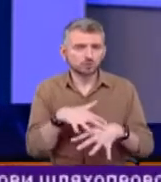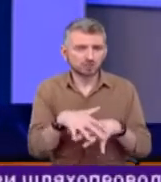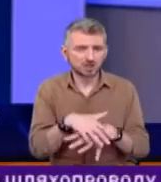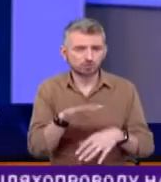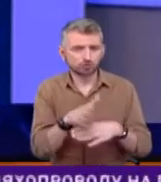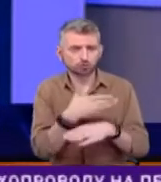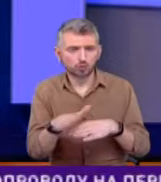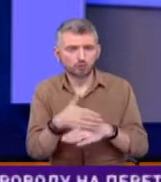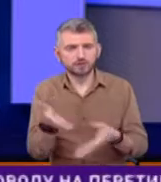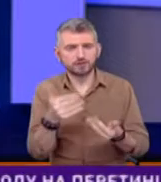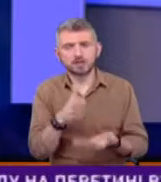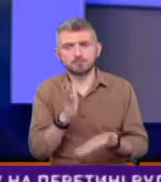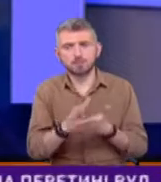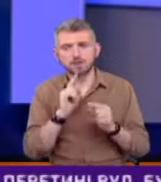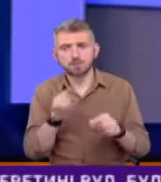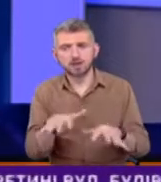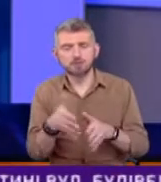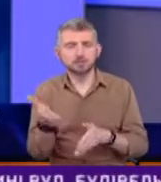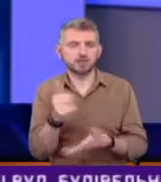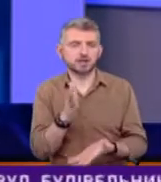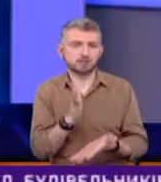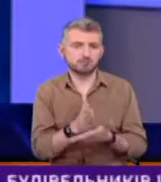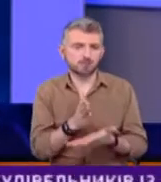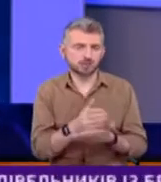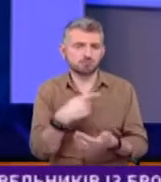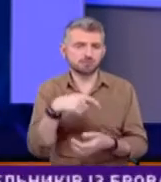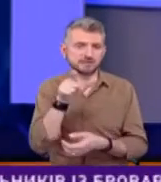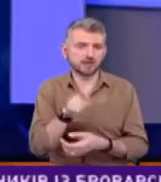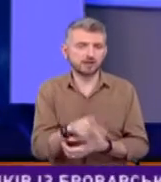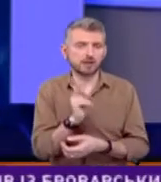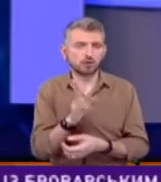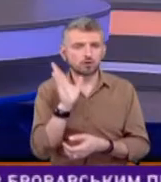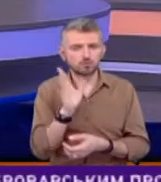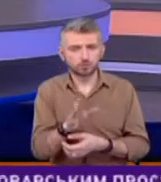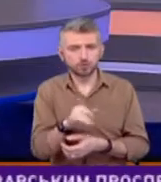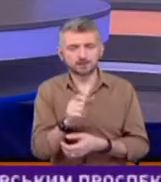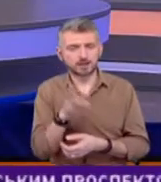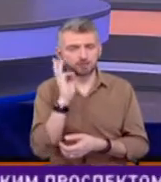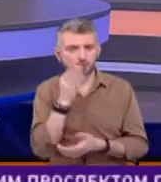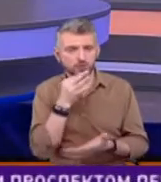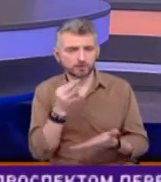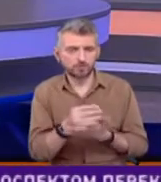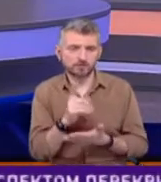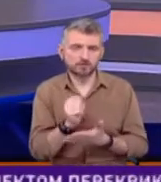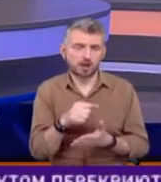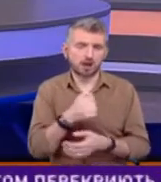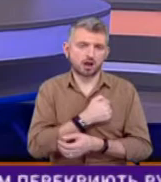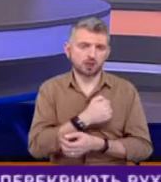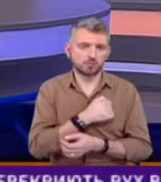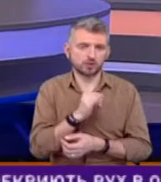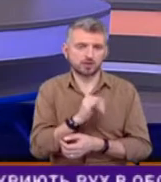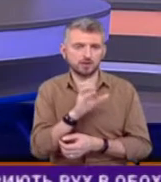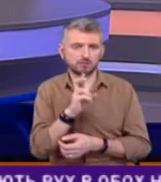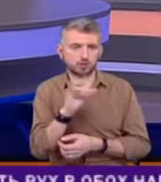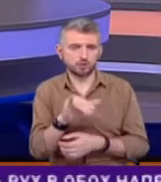структуровано, давайте мати парламент, і давайте мати номінального президента, який буде за дипломатію відповідати, за армію і за СБУ.